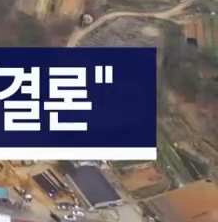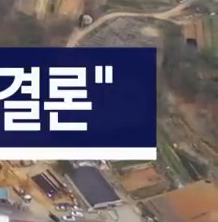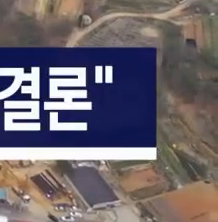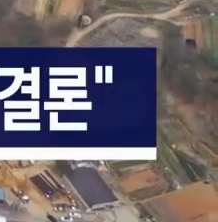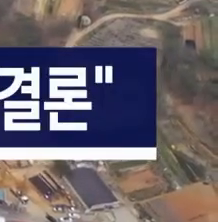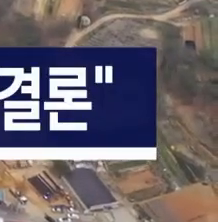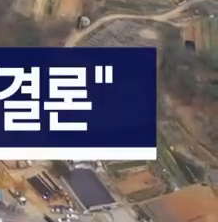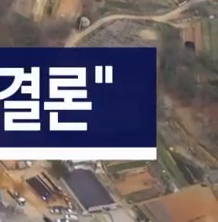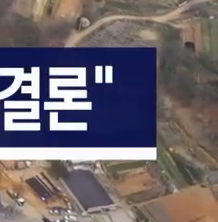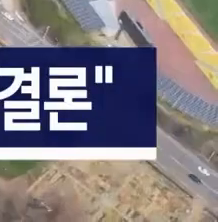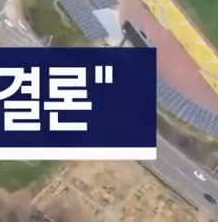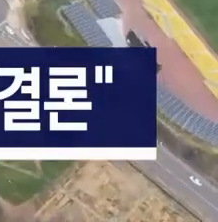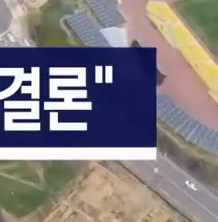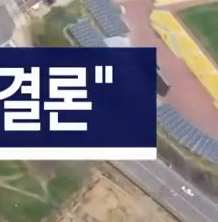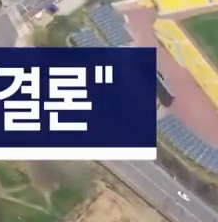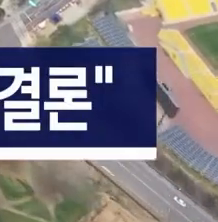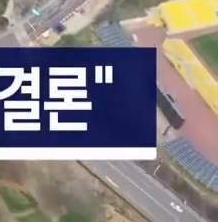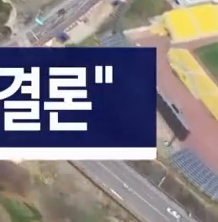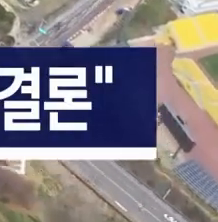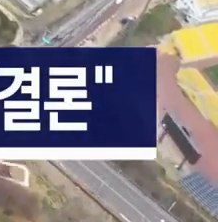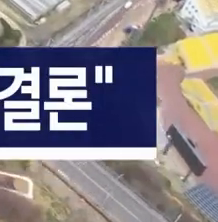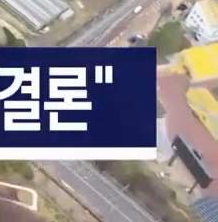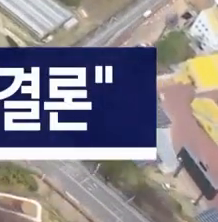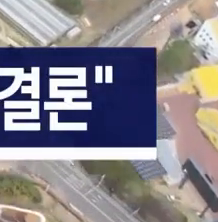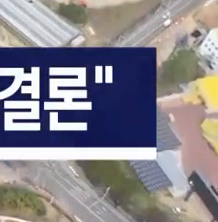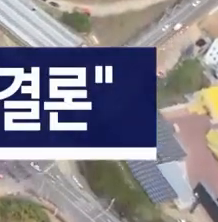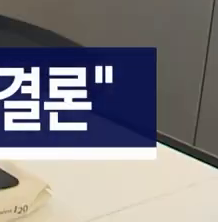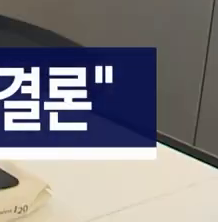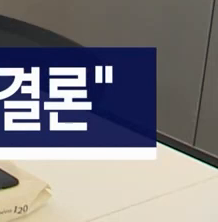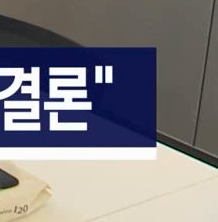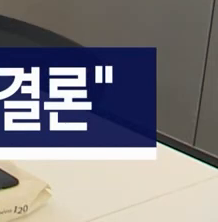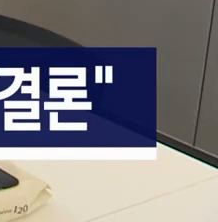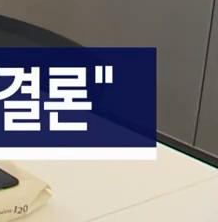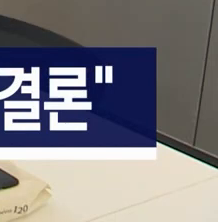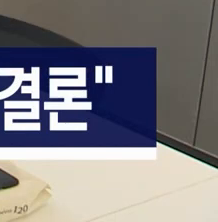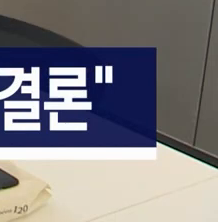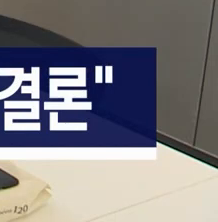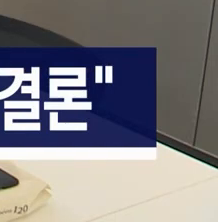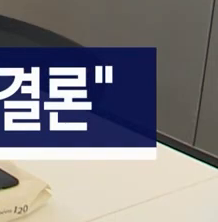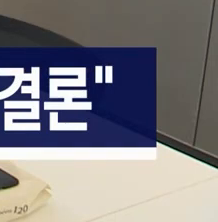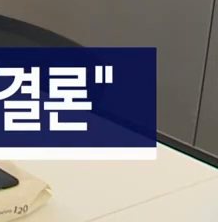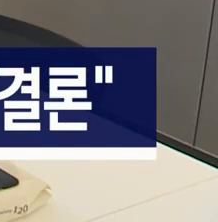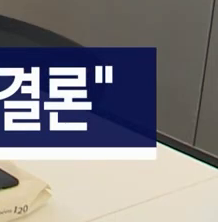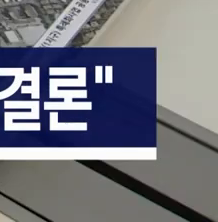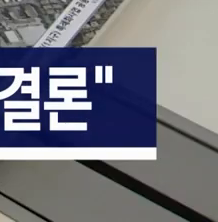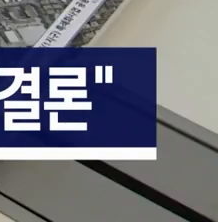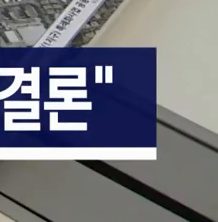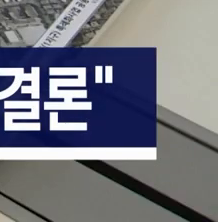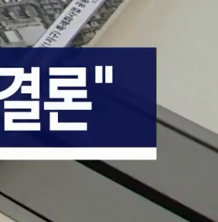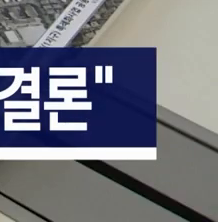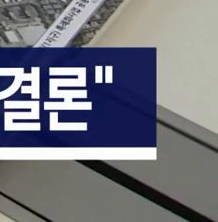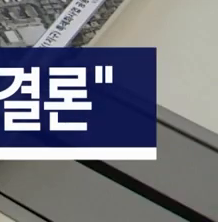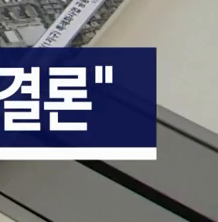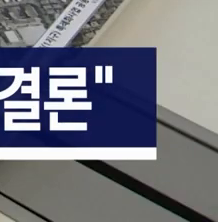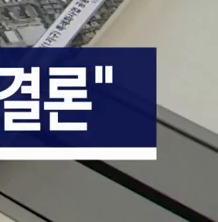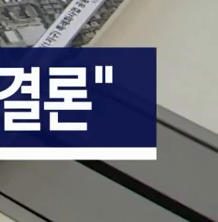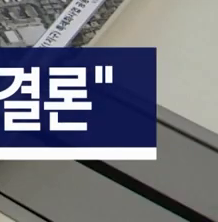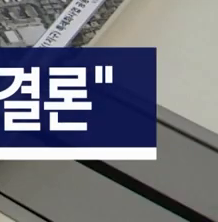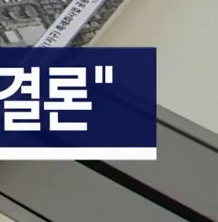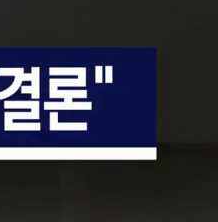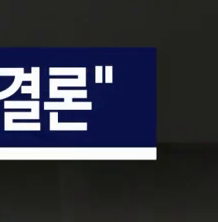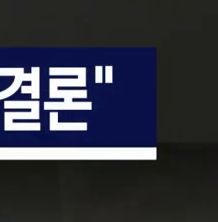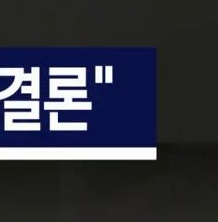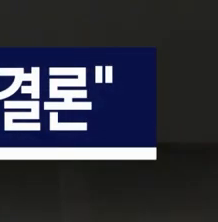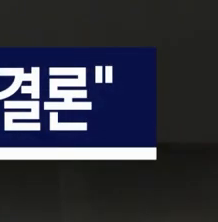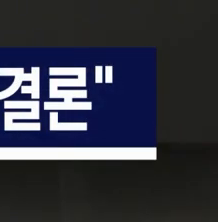광주 중앙공원 일지구에 대한 감사원 감사가 별다른 지적사항 없이 마무리됐습니다. 그동안 제기된 각종 특혜